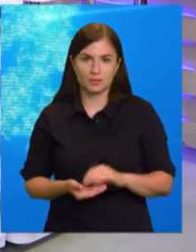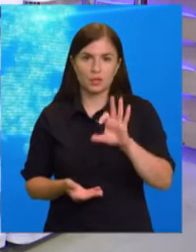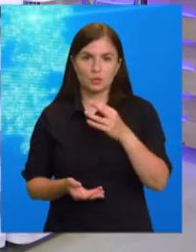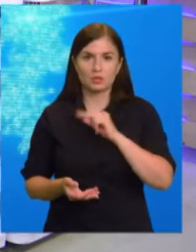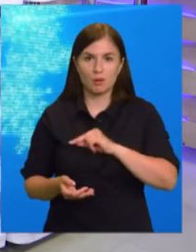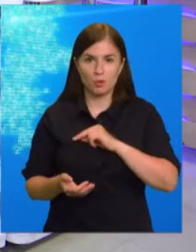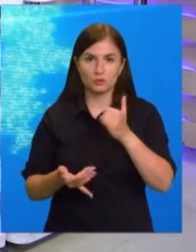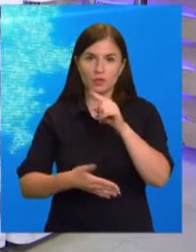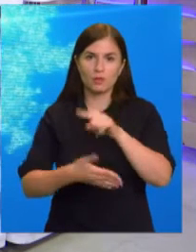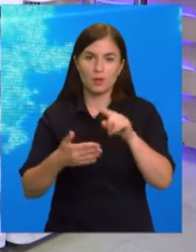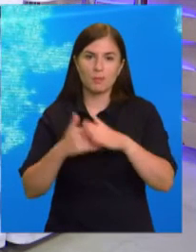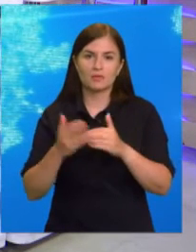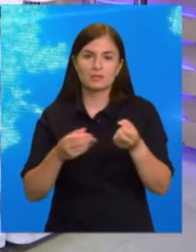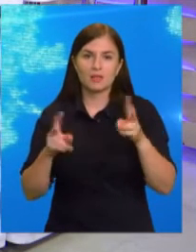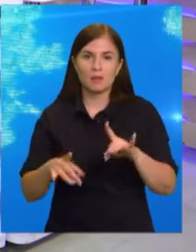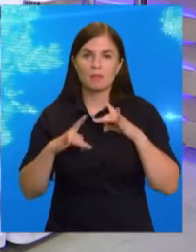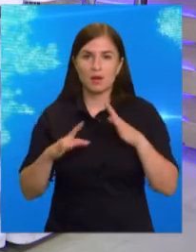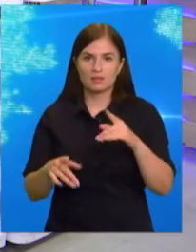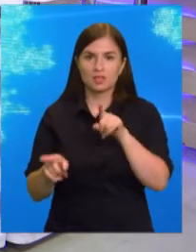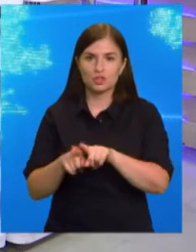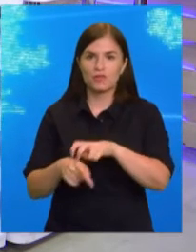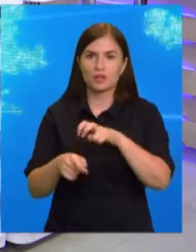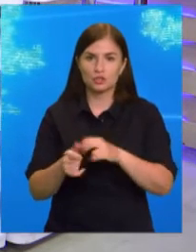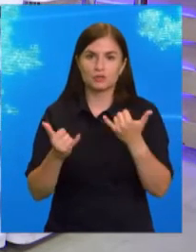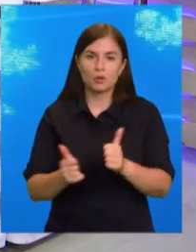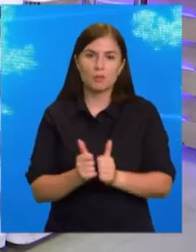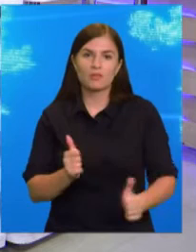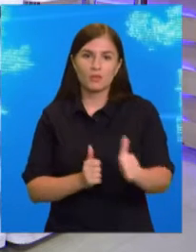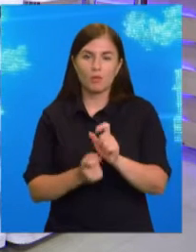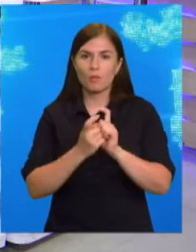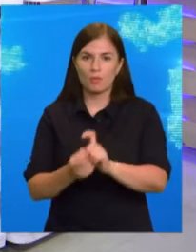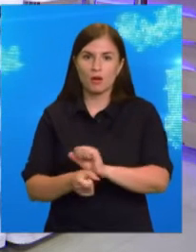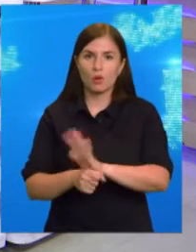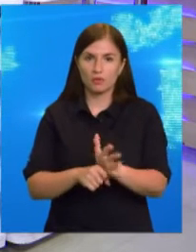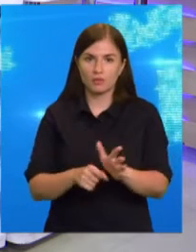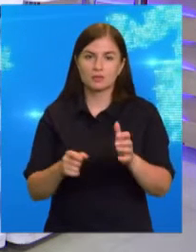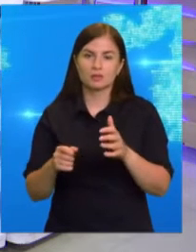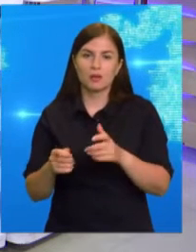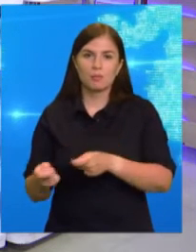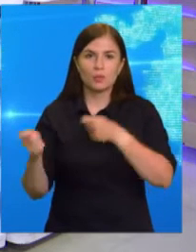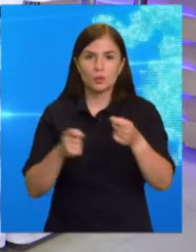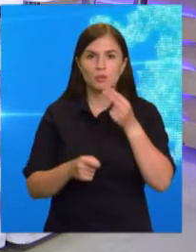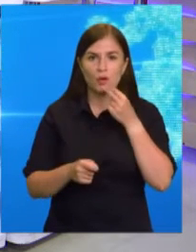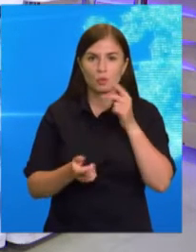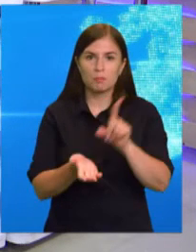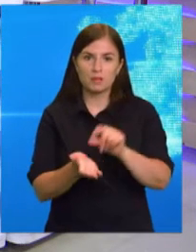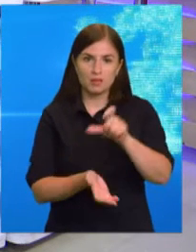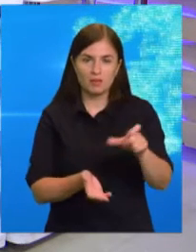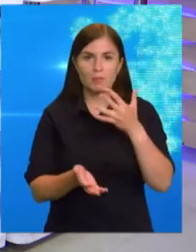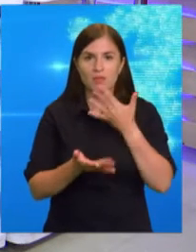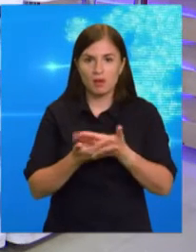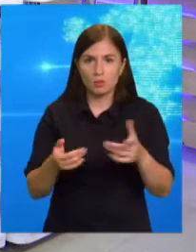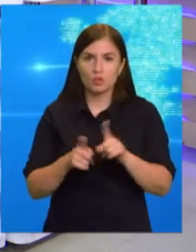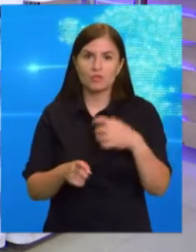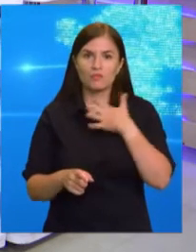Соцработники отмечают свой профессиональный праздник. Они, как и врачи, сегодня на передовой в борьбе с коронавирусом. Приносят пенсионерам продукты и медикаменты, а иногда, что тоже